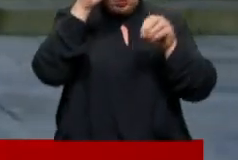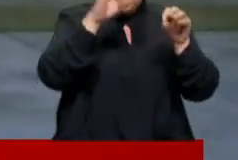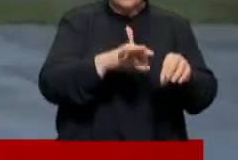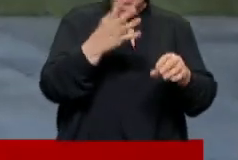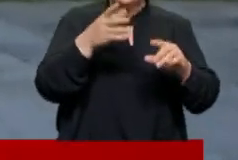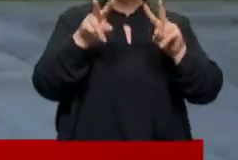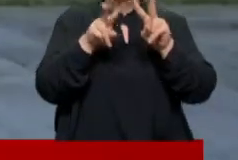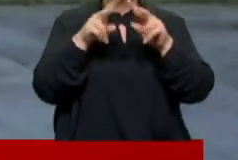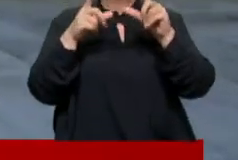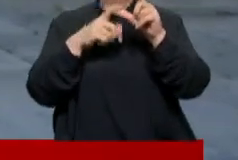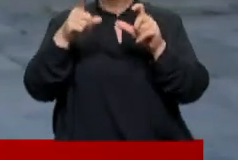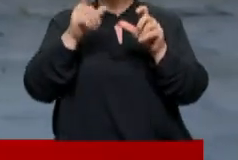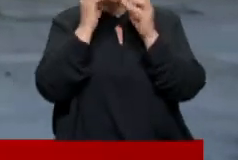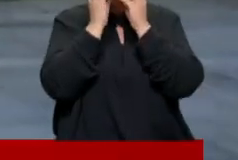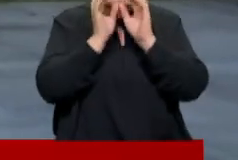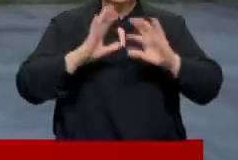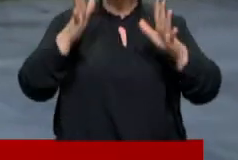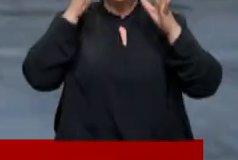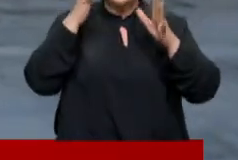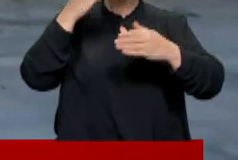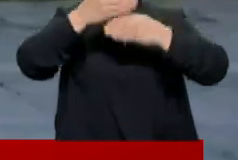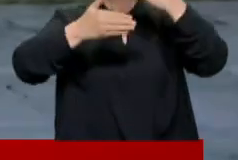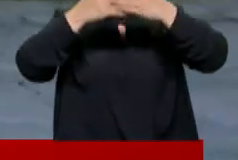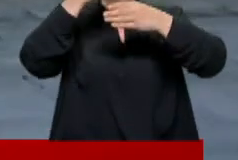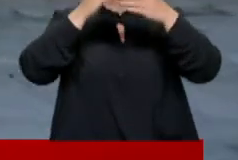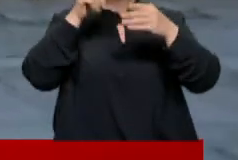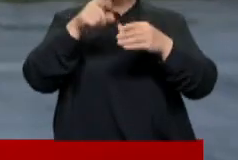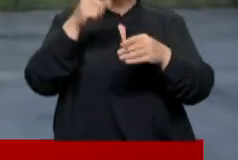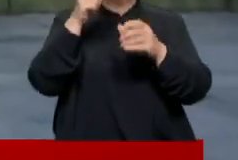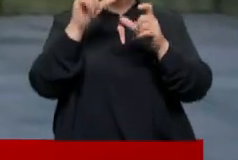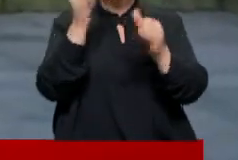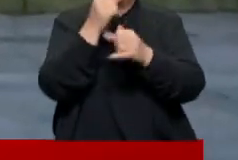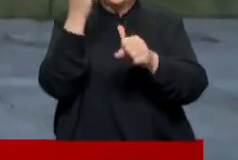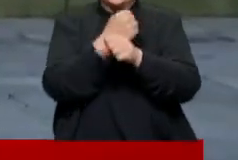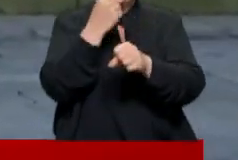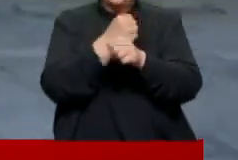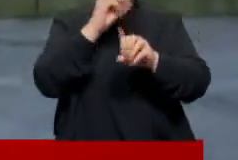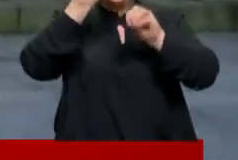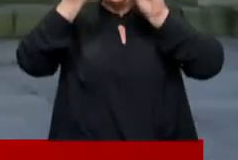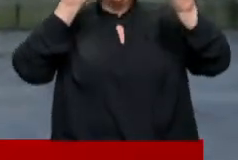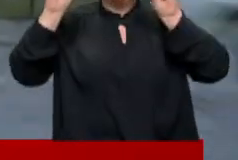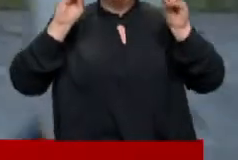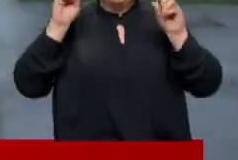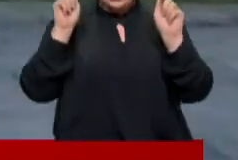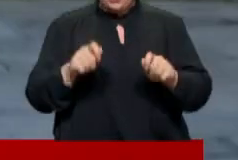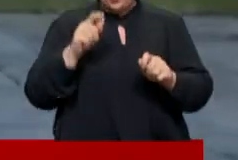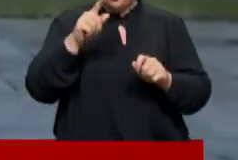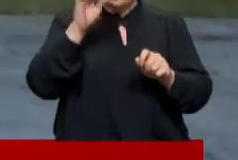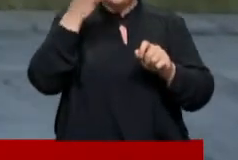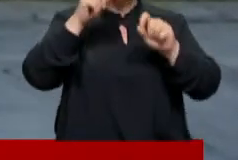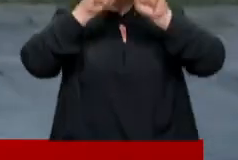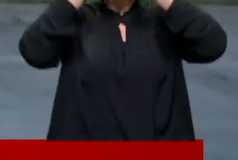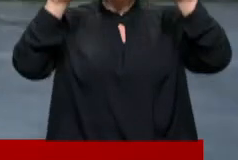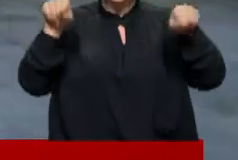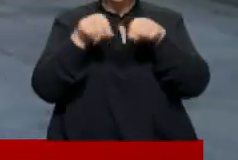ve Mimar Sinan bu eşsiz caminin duvarlarına o taşı işler ve o altın